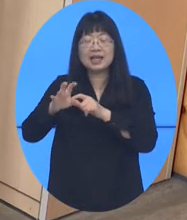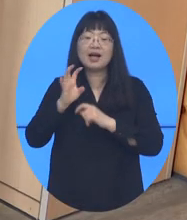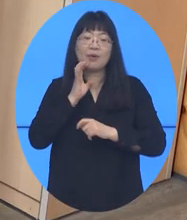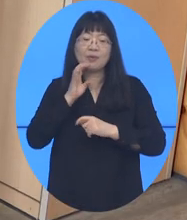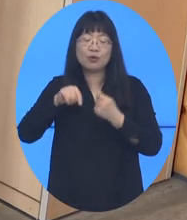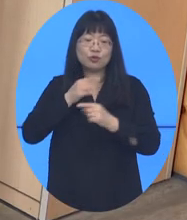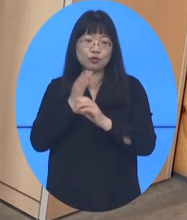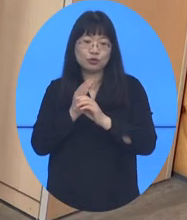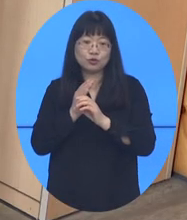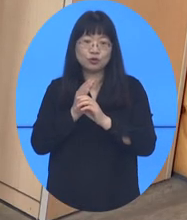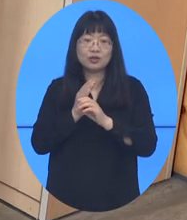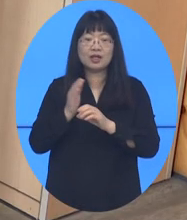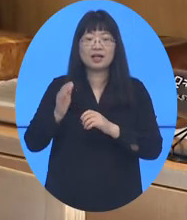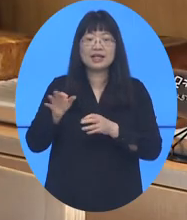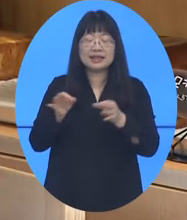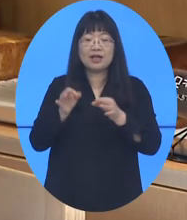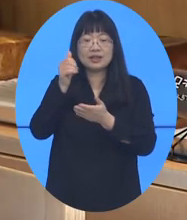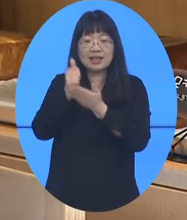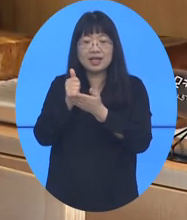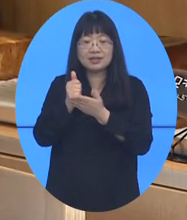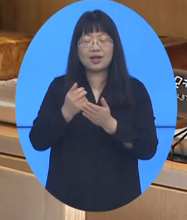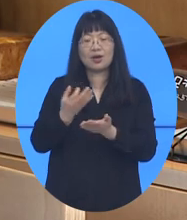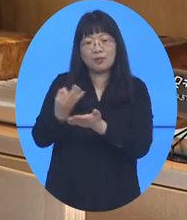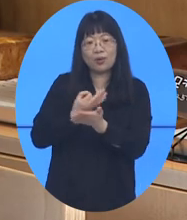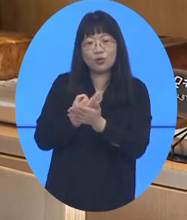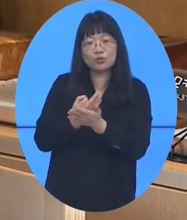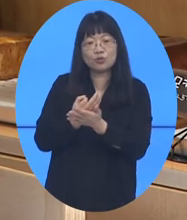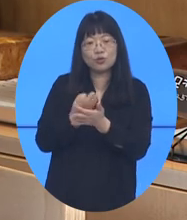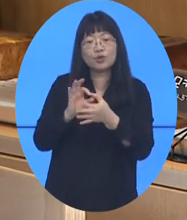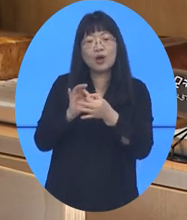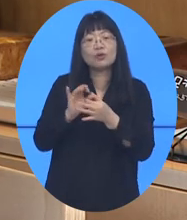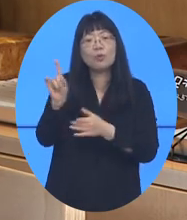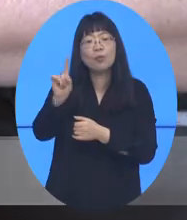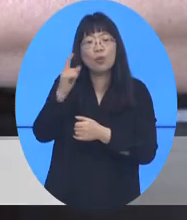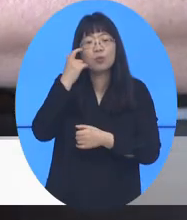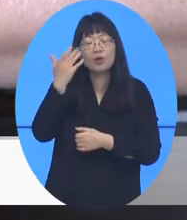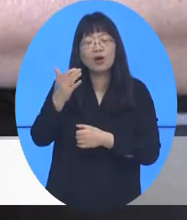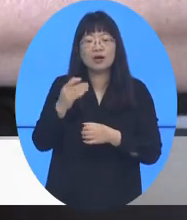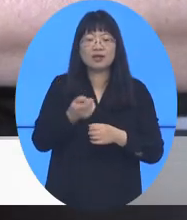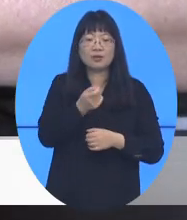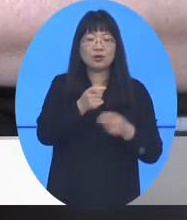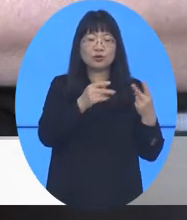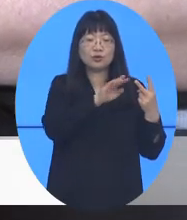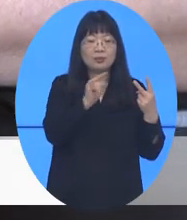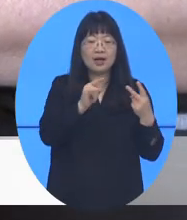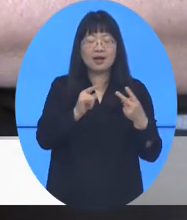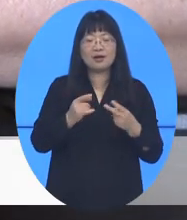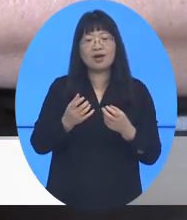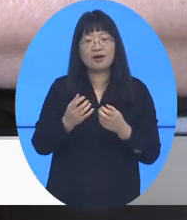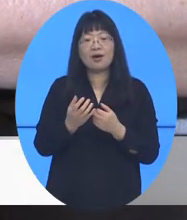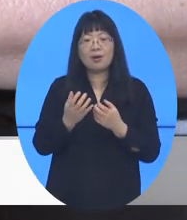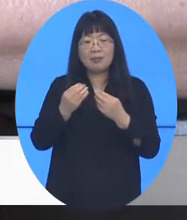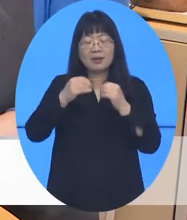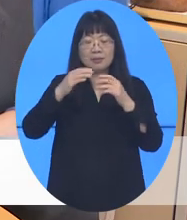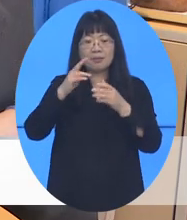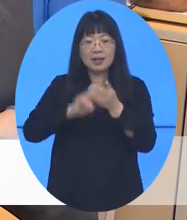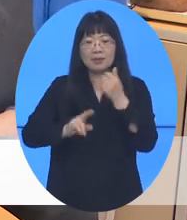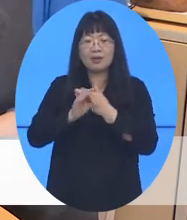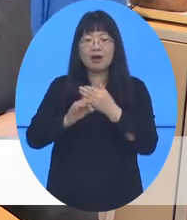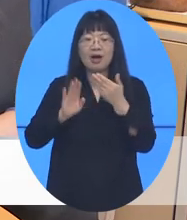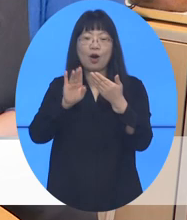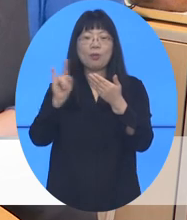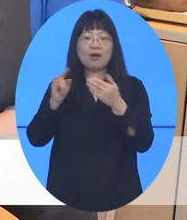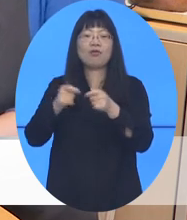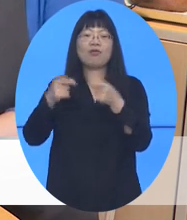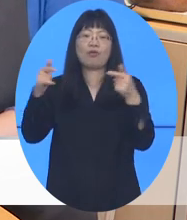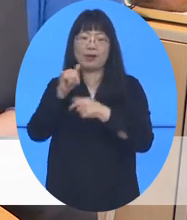인근에서 카페를 운영 중인 상인 회장에게 매출이 영향이 있었는지 물었습니다. 적게는 2배, 영향을 많이 받은 가게는 9배까지